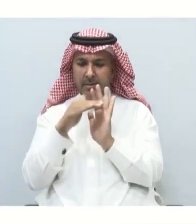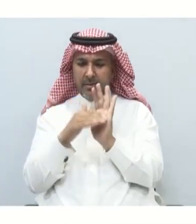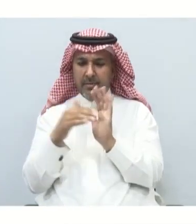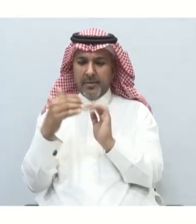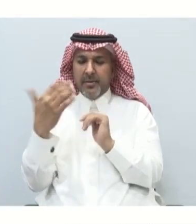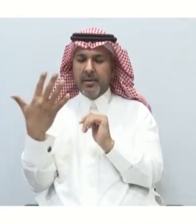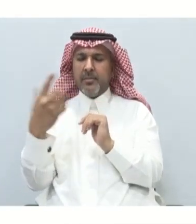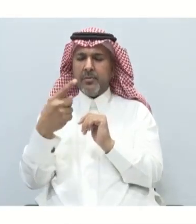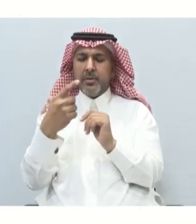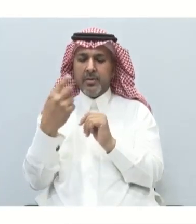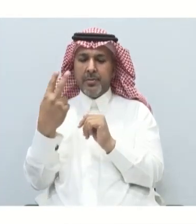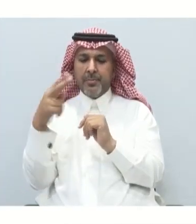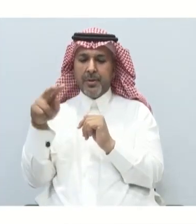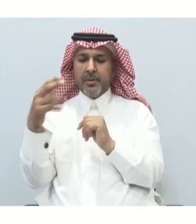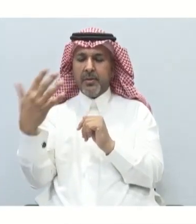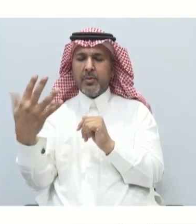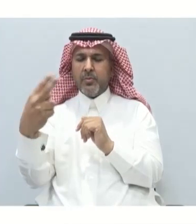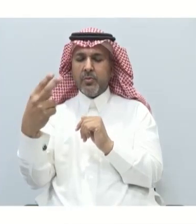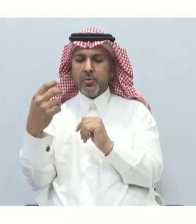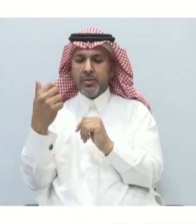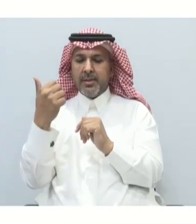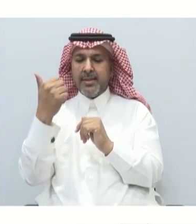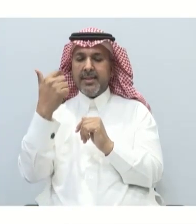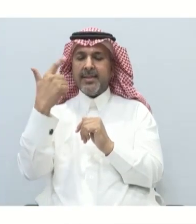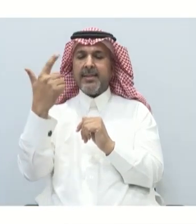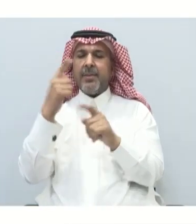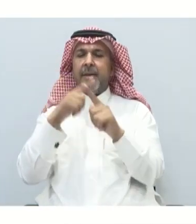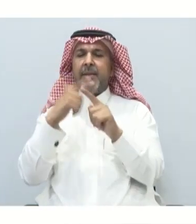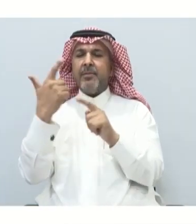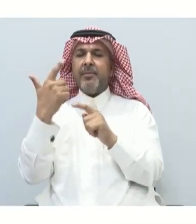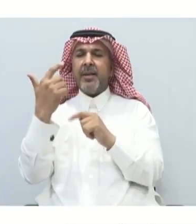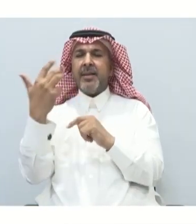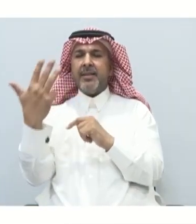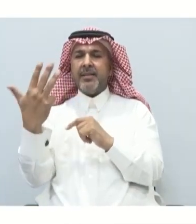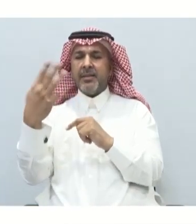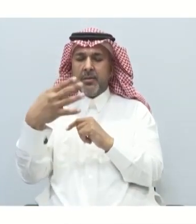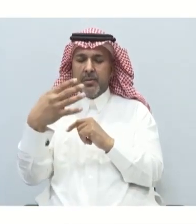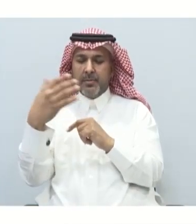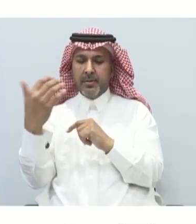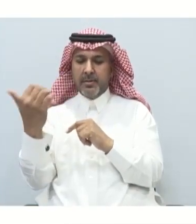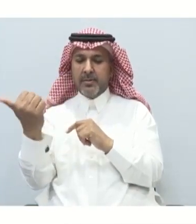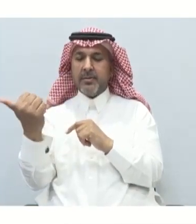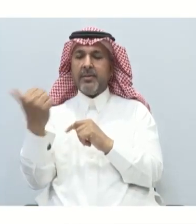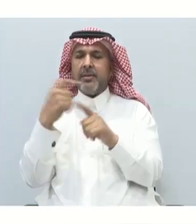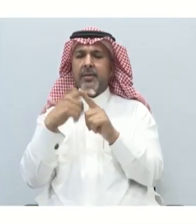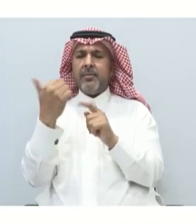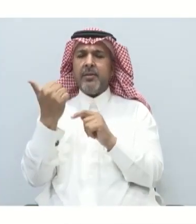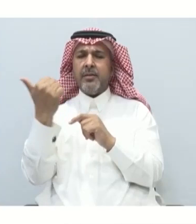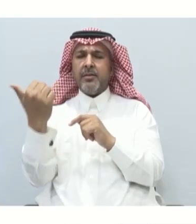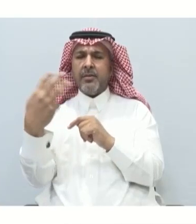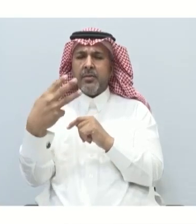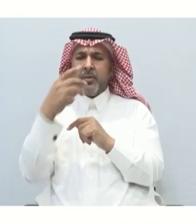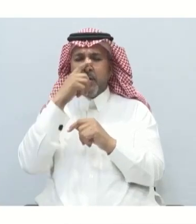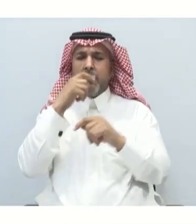49 و6 تربيع 36 نجمع البيانات هذه مع بعض بقول 64 زائدا